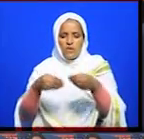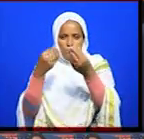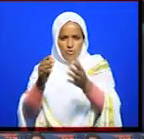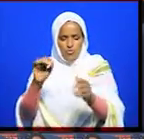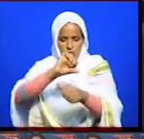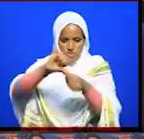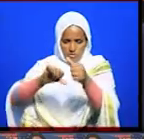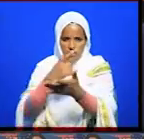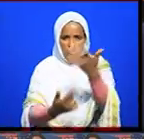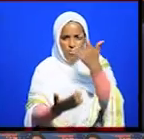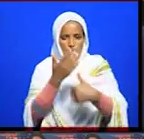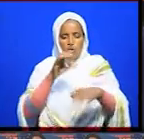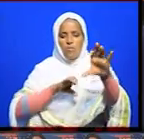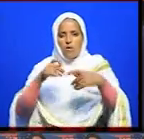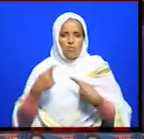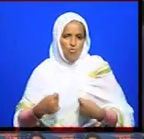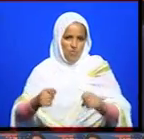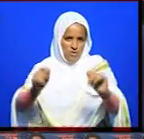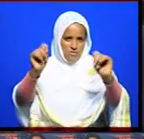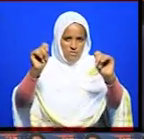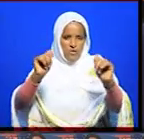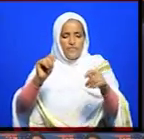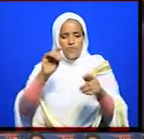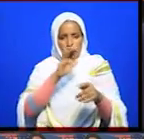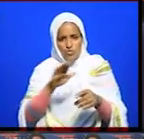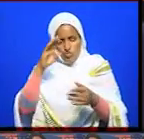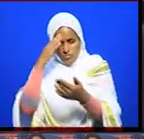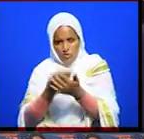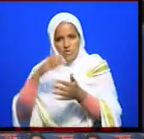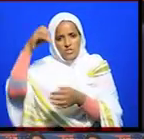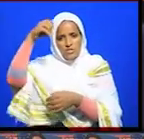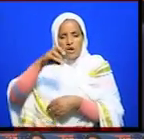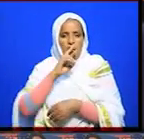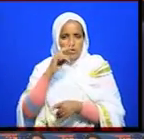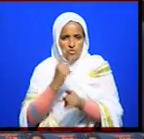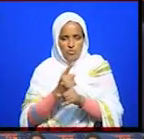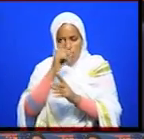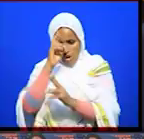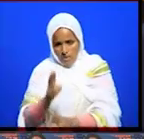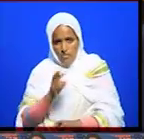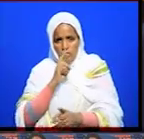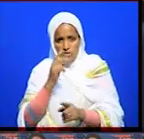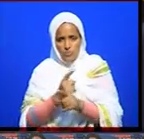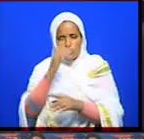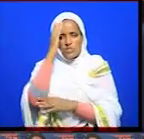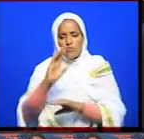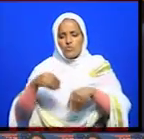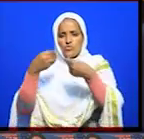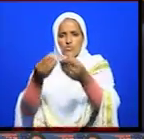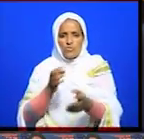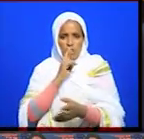በሆነ መልኩ ችግራቸውን እንዲፈቱ እርስ በርሳቸው እንዲወያዩ ለማድረግ እሞክራለሁ። እንደተባለው ልጆች ለወላጆች ጸጋዎች